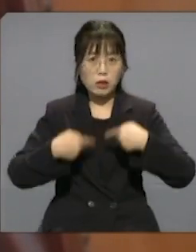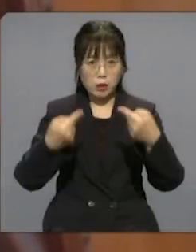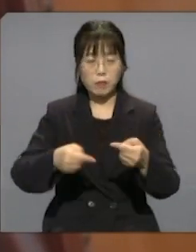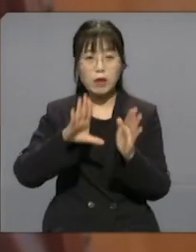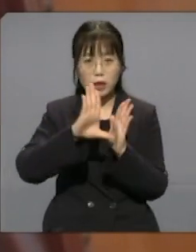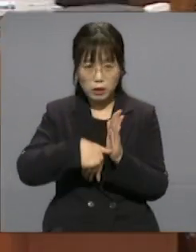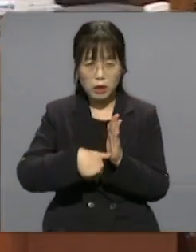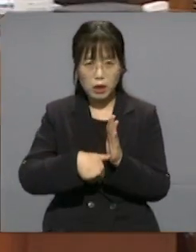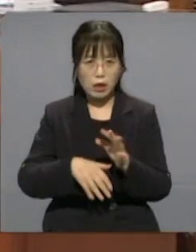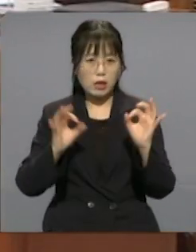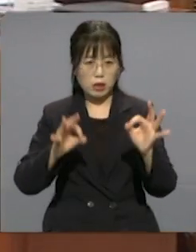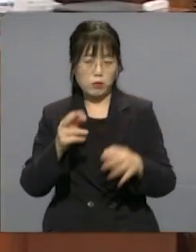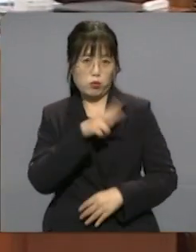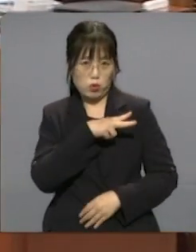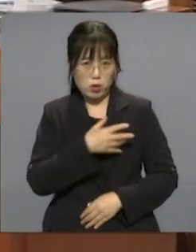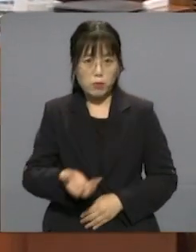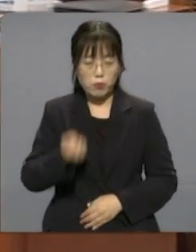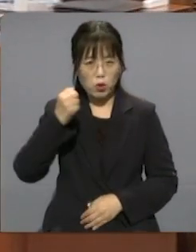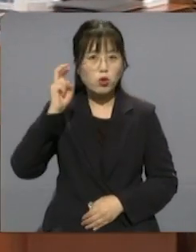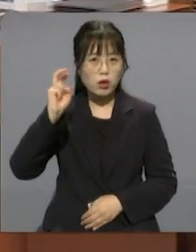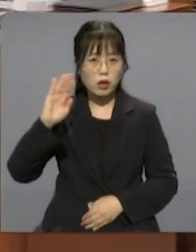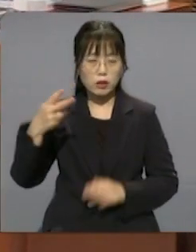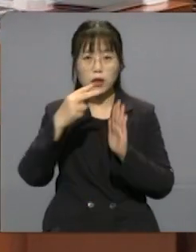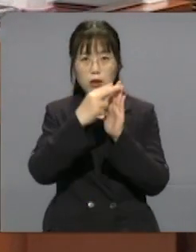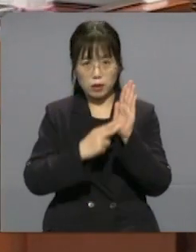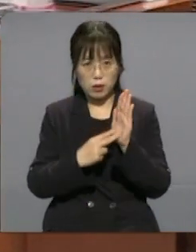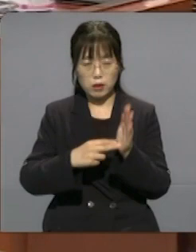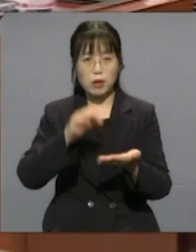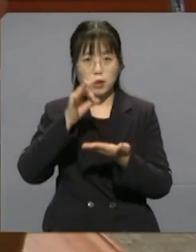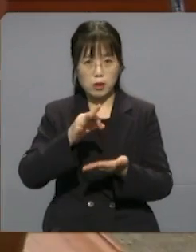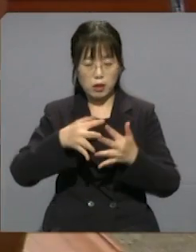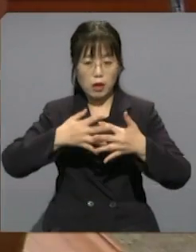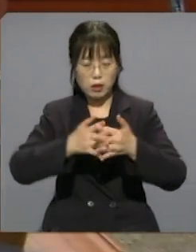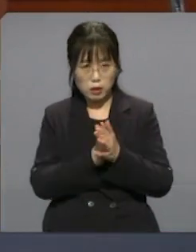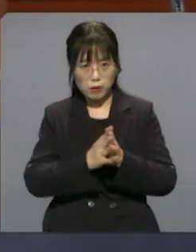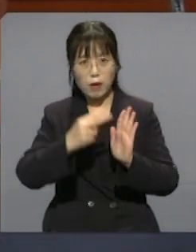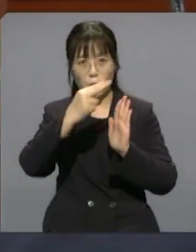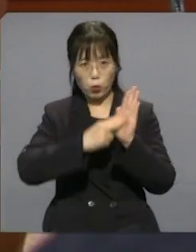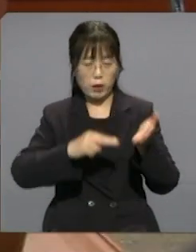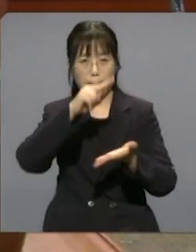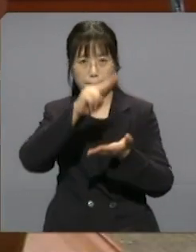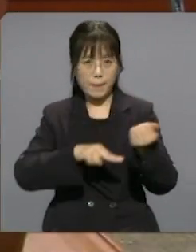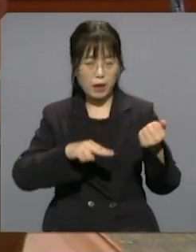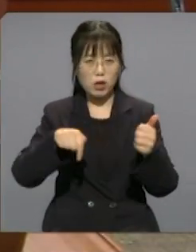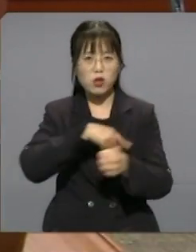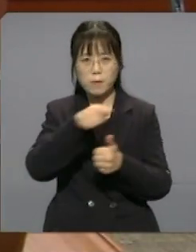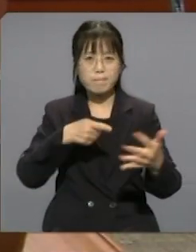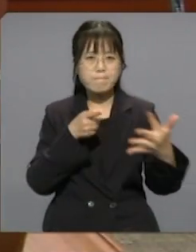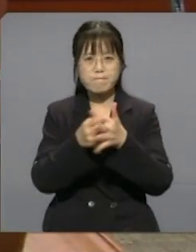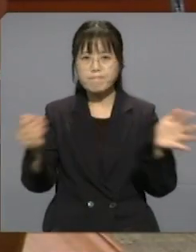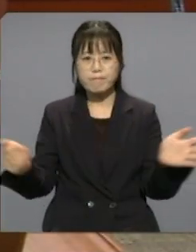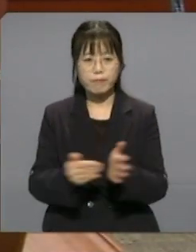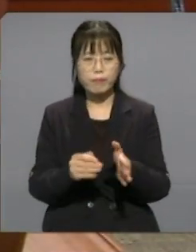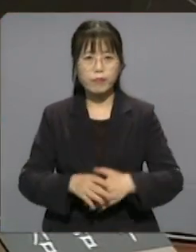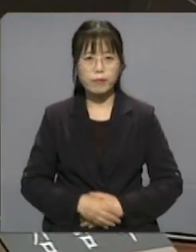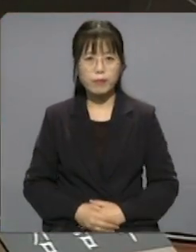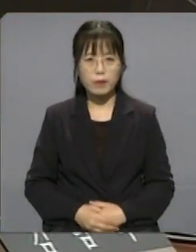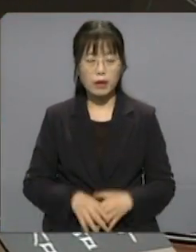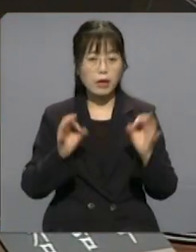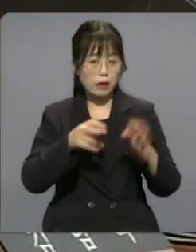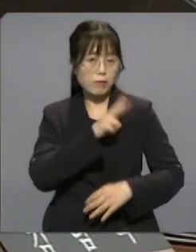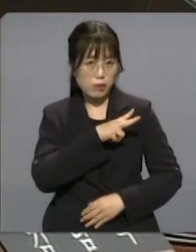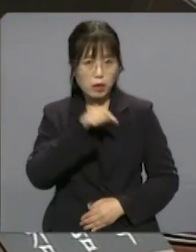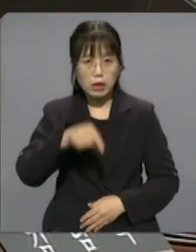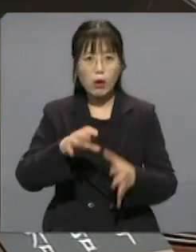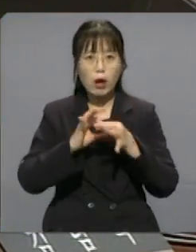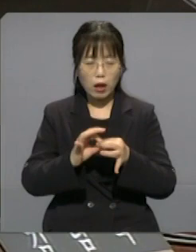시간에 김 의원이 보유한 것으로 추정되는 가상 자산 지갑에서 코인을 판 정황이 포착됐습니다. 김 의원은